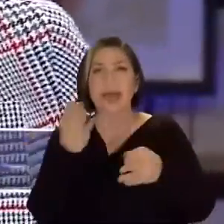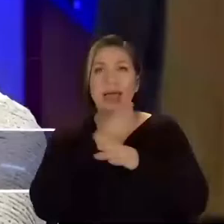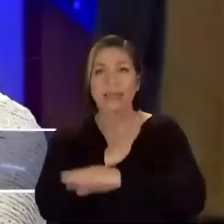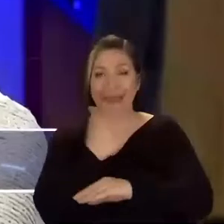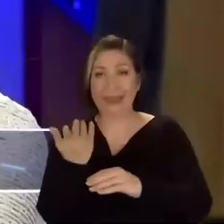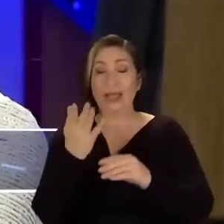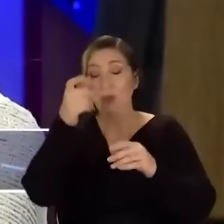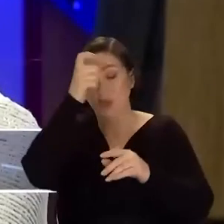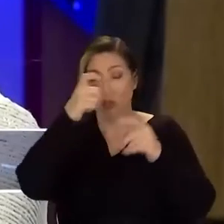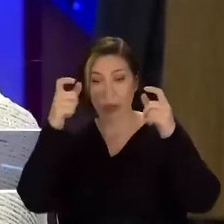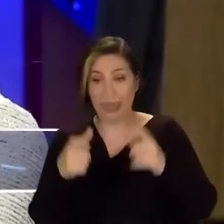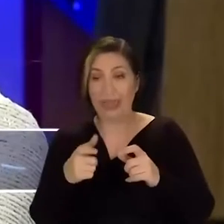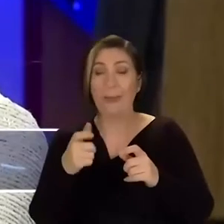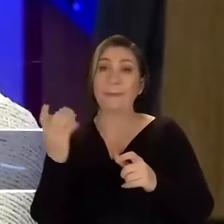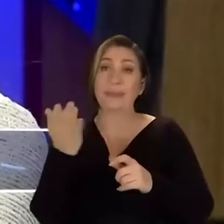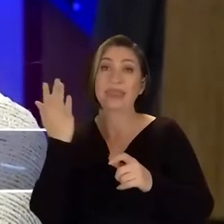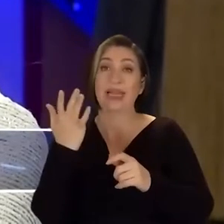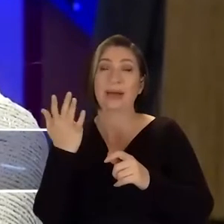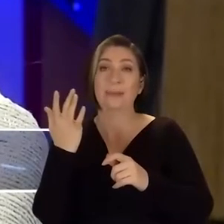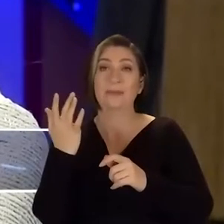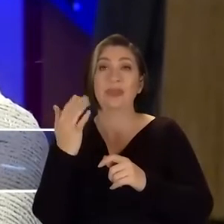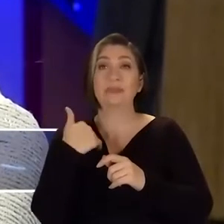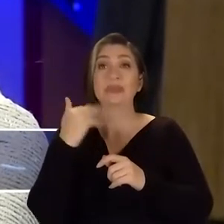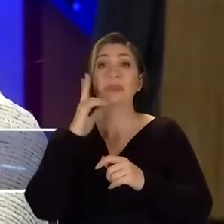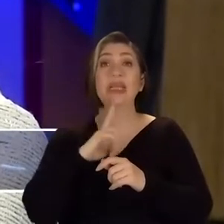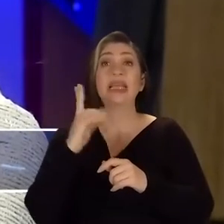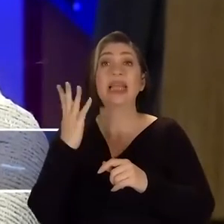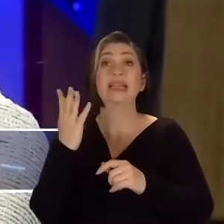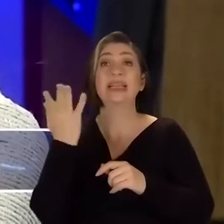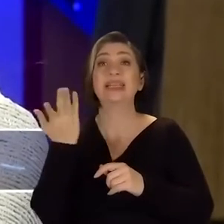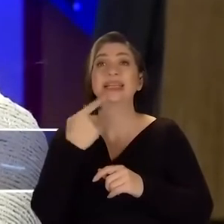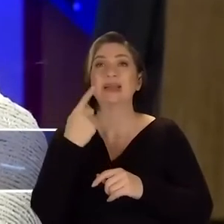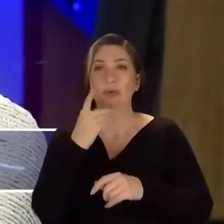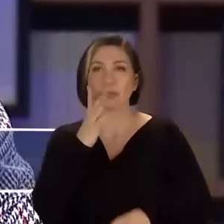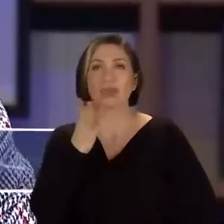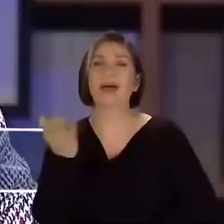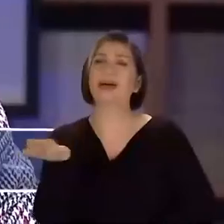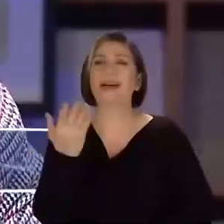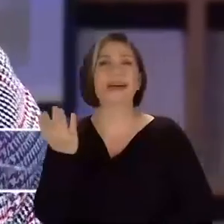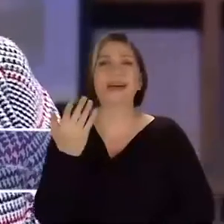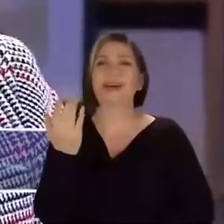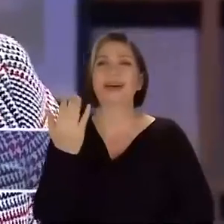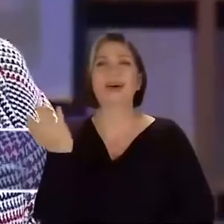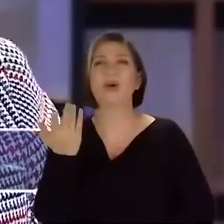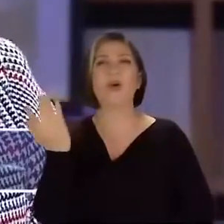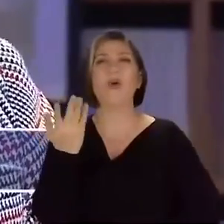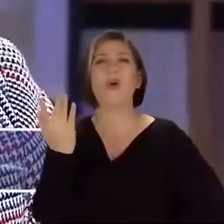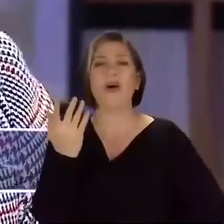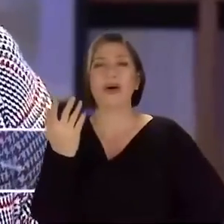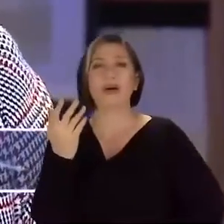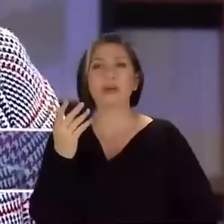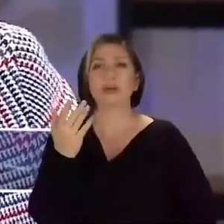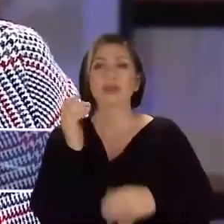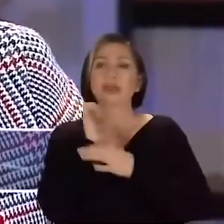aslında ülkemizde de mesela şey diye bizim zenginlerden de şey diye bahsediliyor. Ya o kadar şey mi